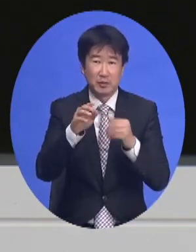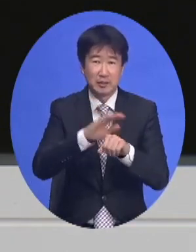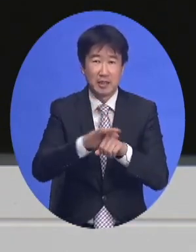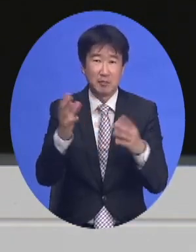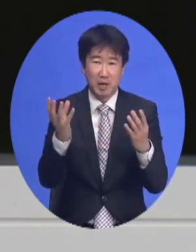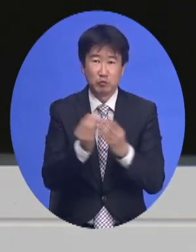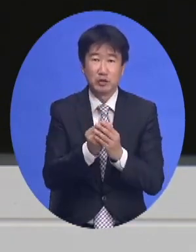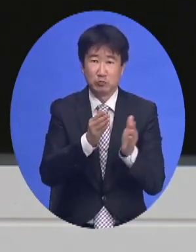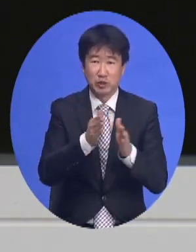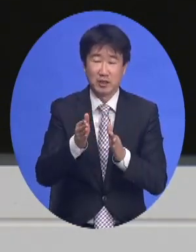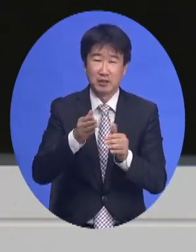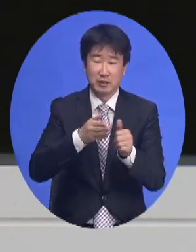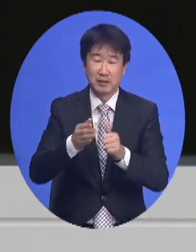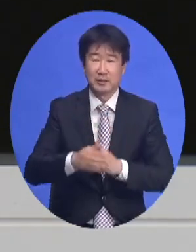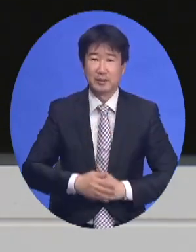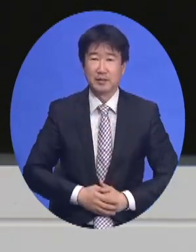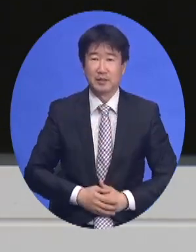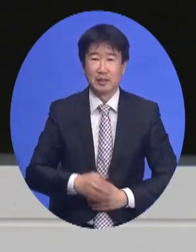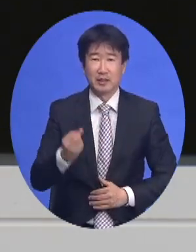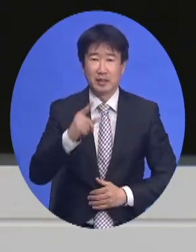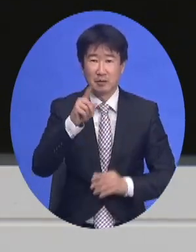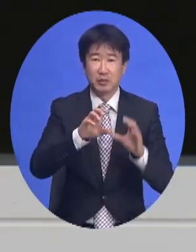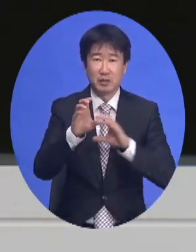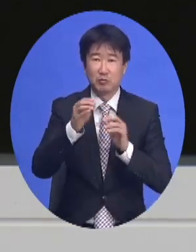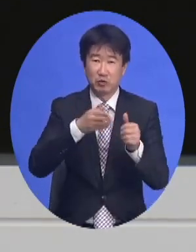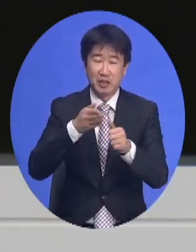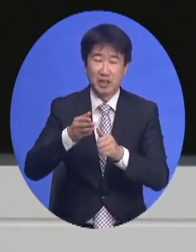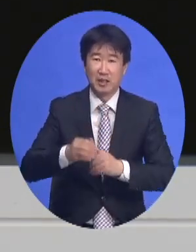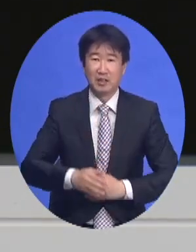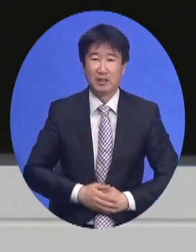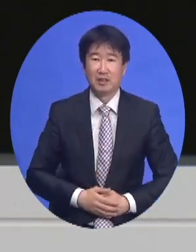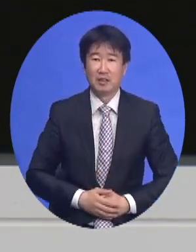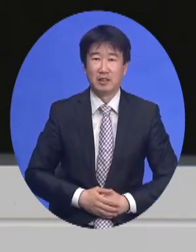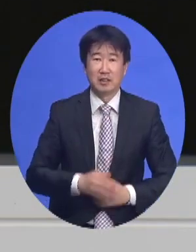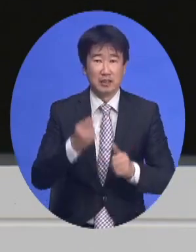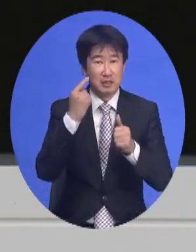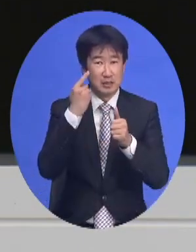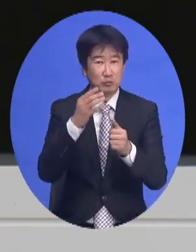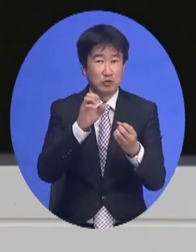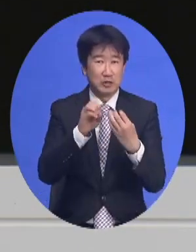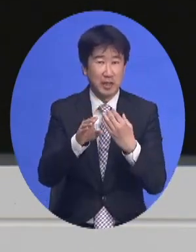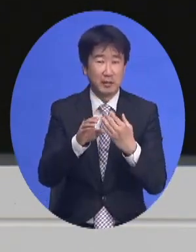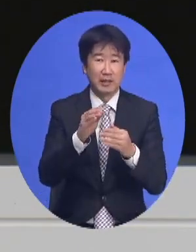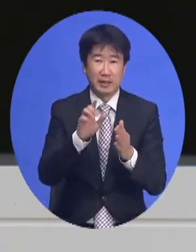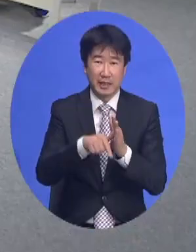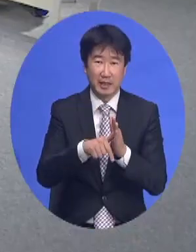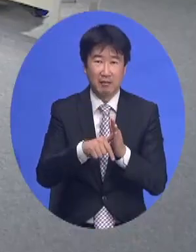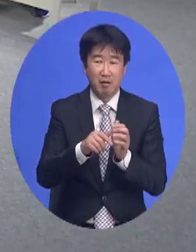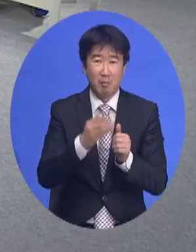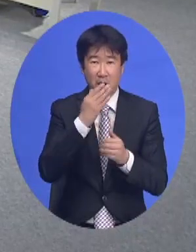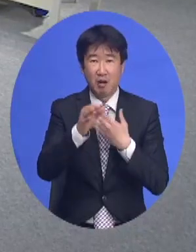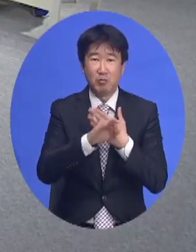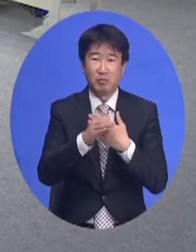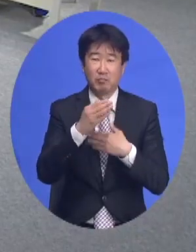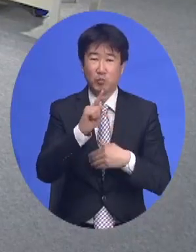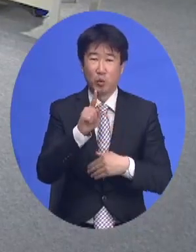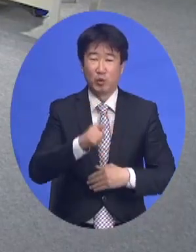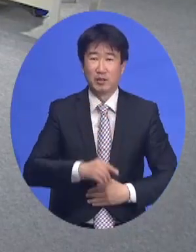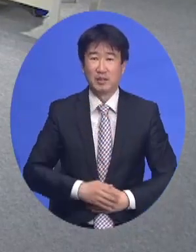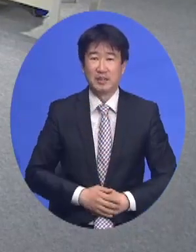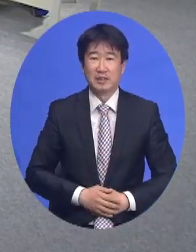마무리해 주시길 부탁드리겠고요. 다시 한번 당부를 드리겠습니다만 질문을 하고 답변을 하실 때 되도록이면 가능한 한